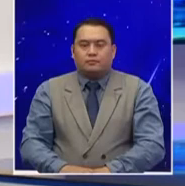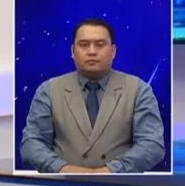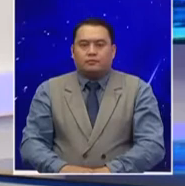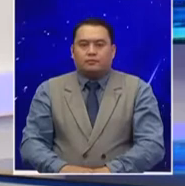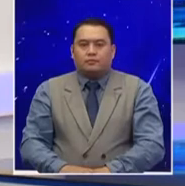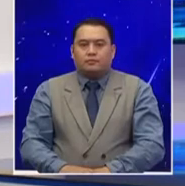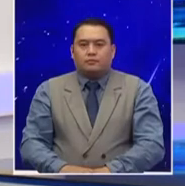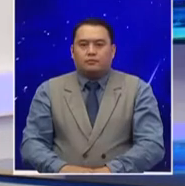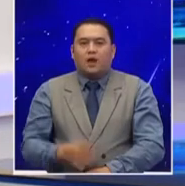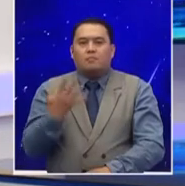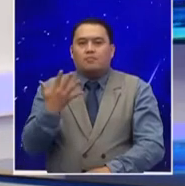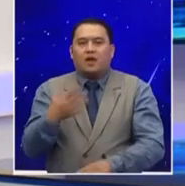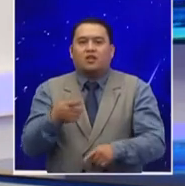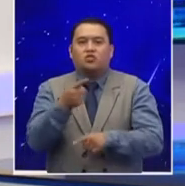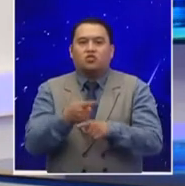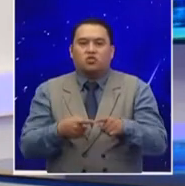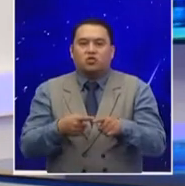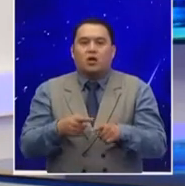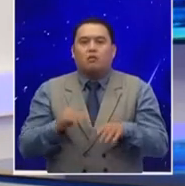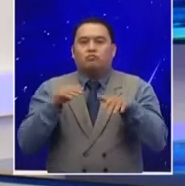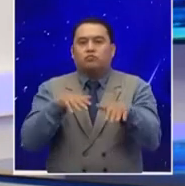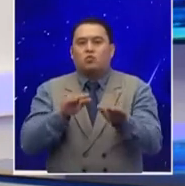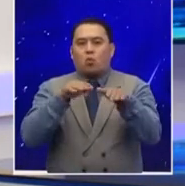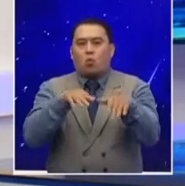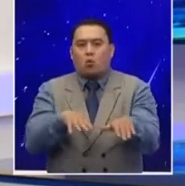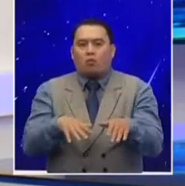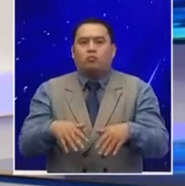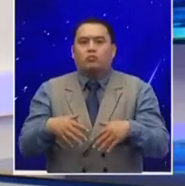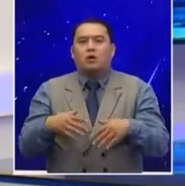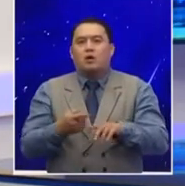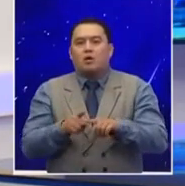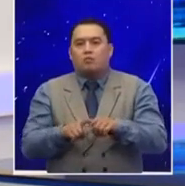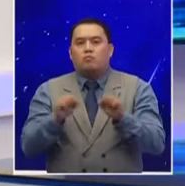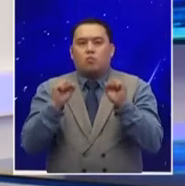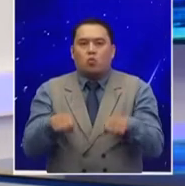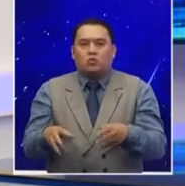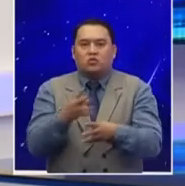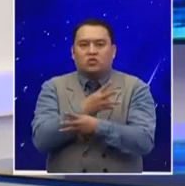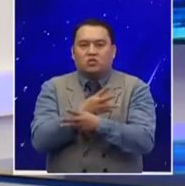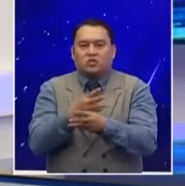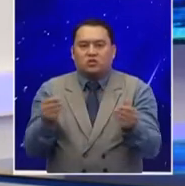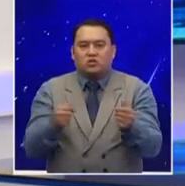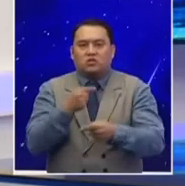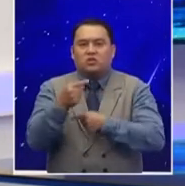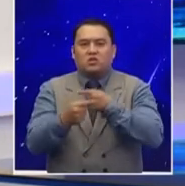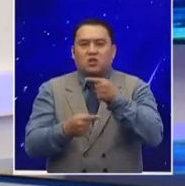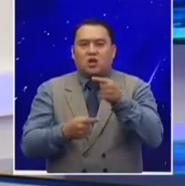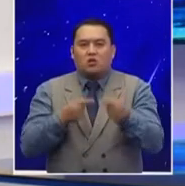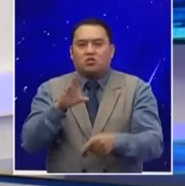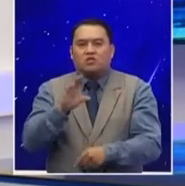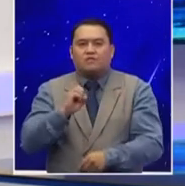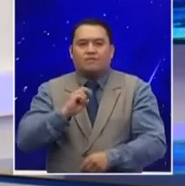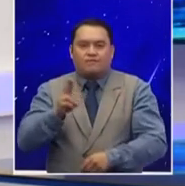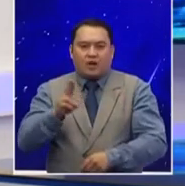Пятая часть площади коралловых рифов и колонии других морских полипов может исчезнуть до конца текущего века. Об